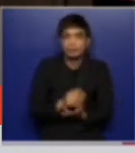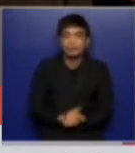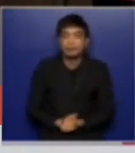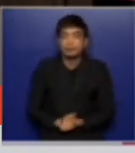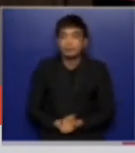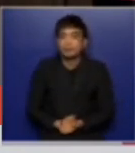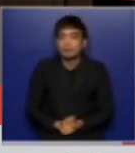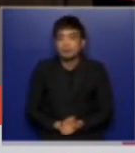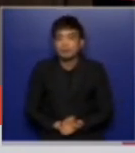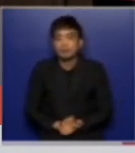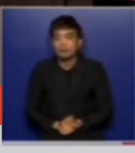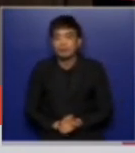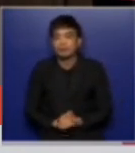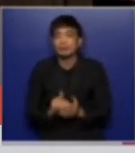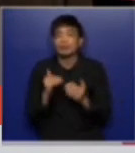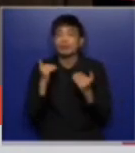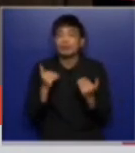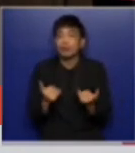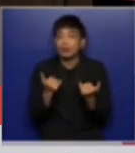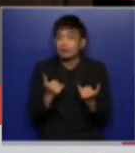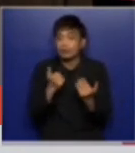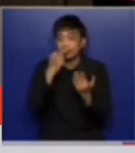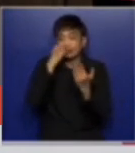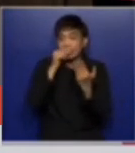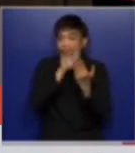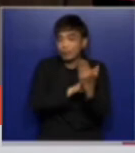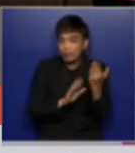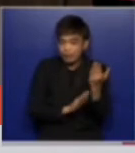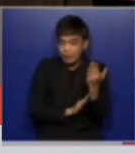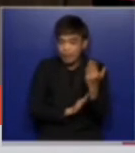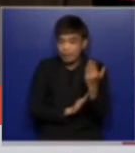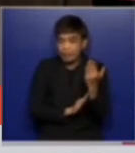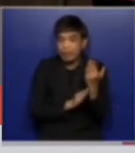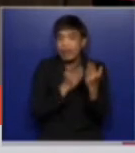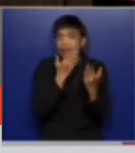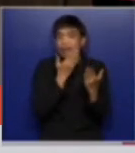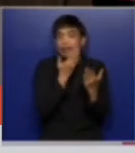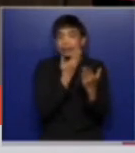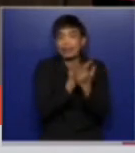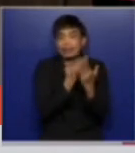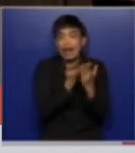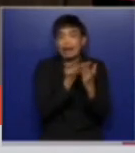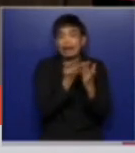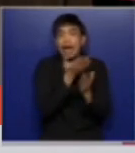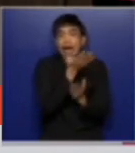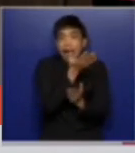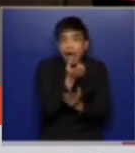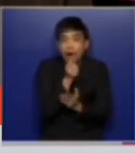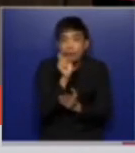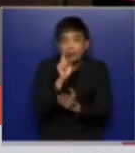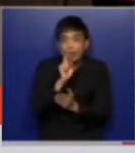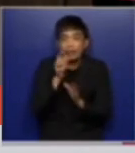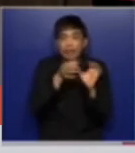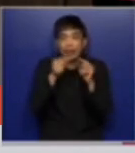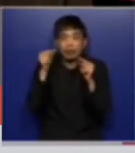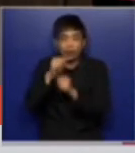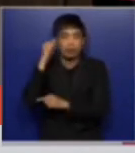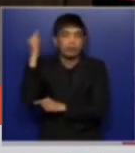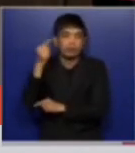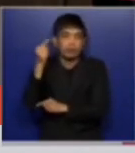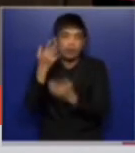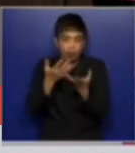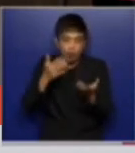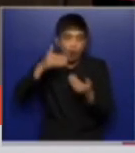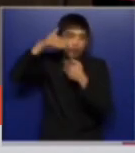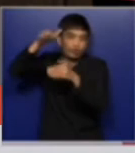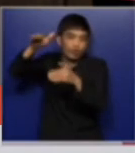ากนี้การที่ประเทศเราต้องพึ่งพารายได้จากการส่งออกและการท่องเที่ยวส่งผลให้การ